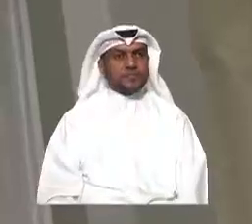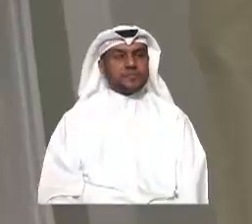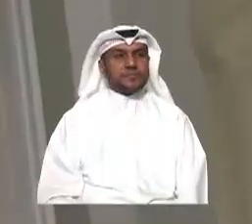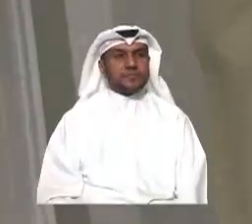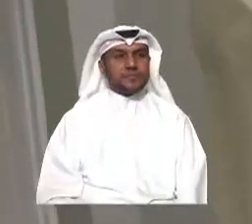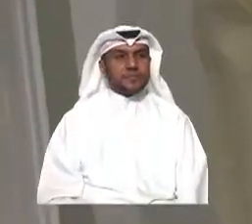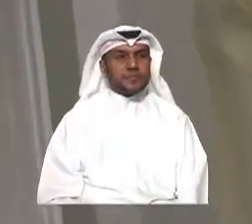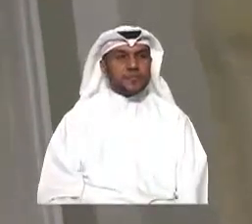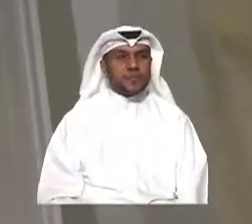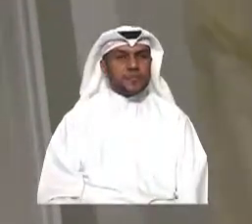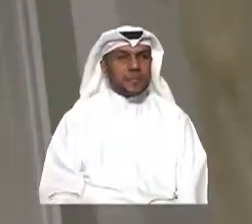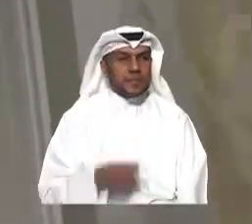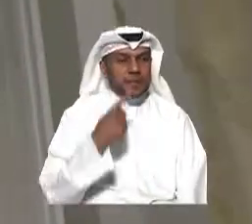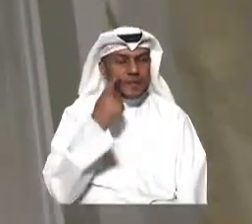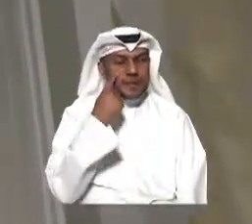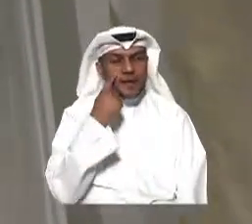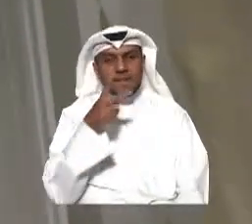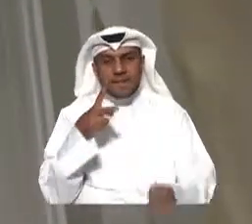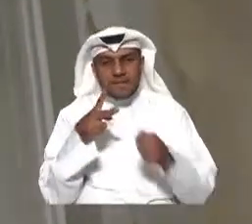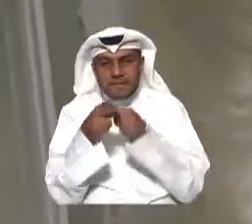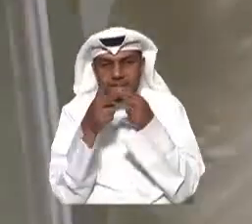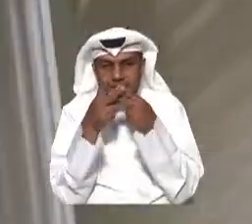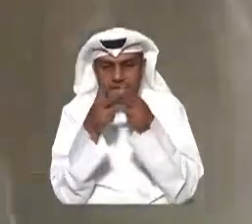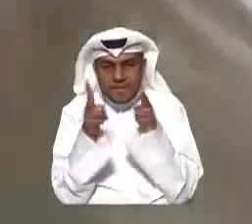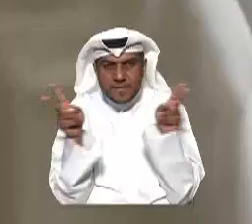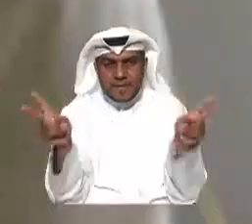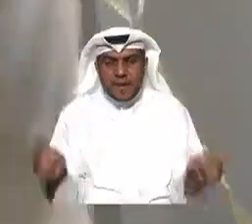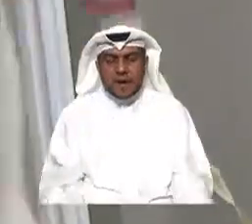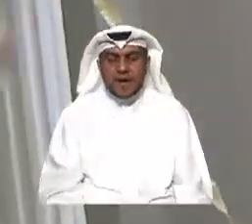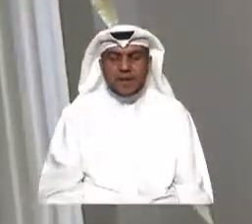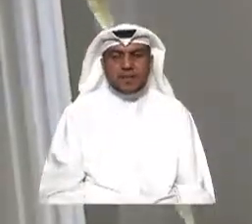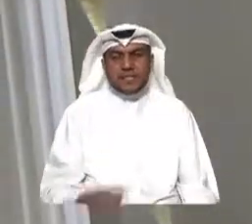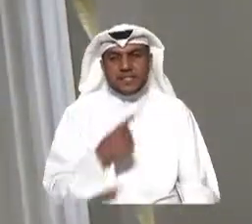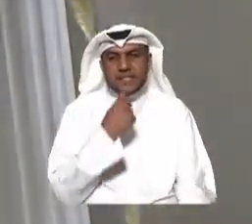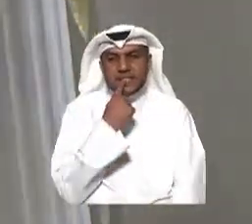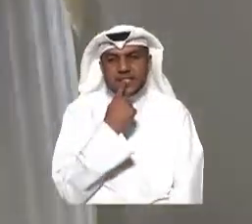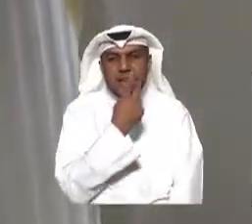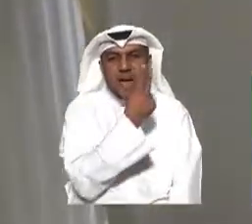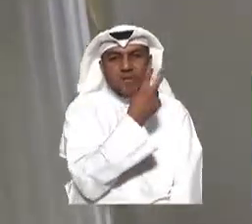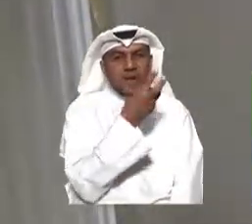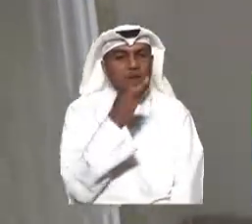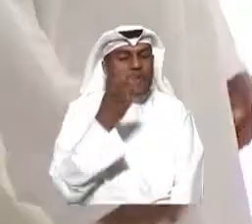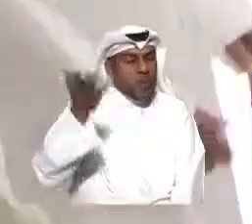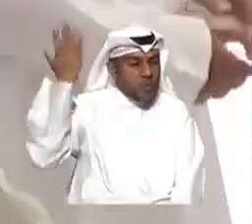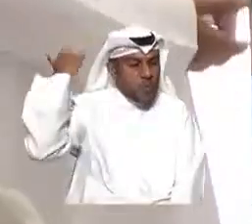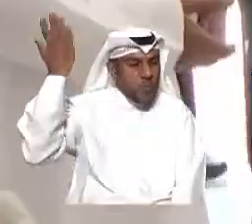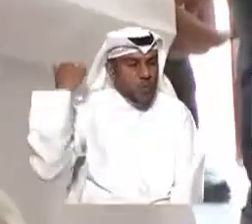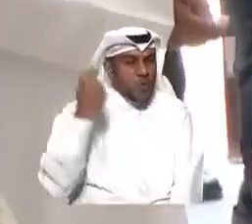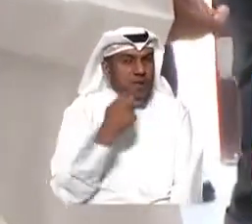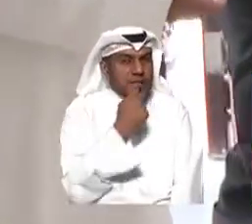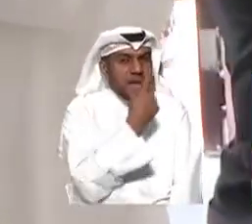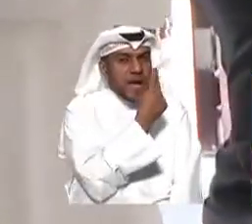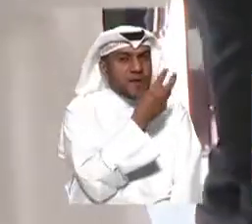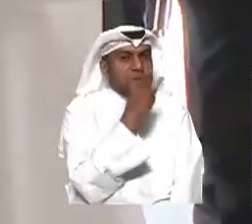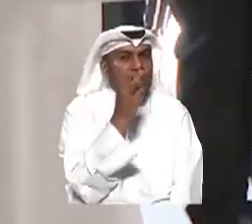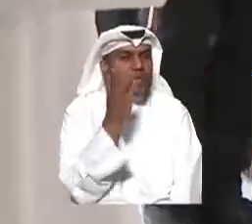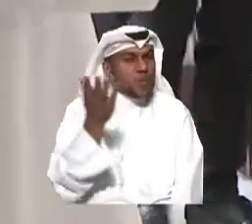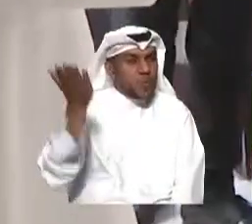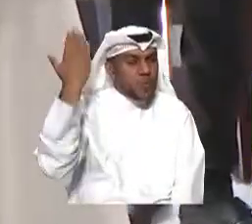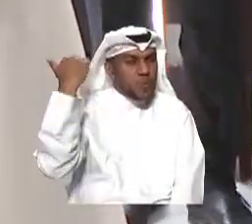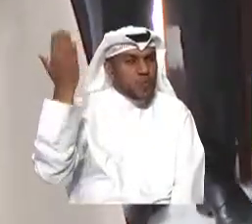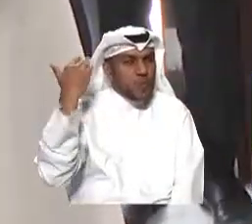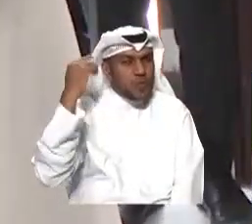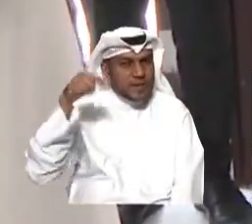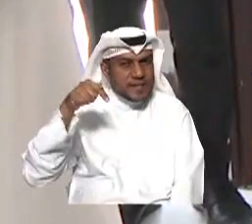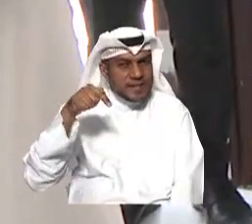بعد تدشين المرحلة الأولى من مشروع خزانات المطلع العالي في العام 2013، دشنت وزارة الكهرباء والماء